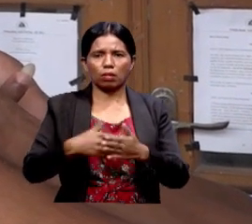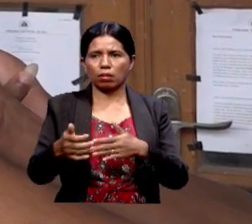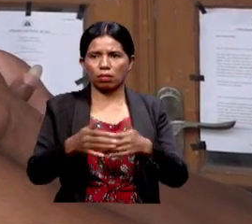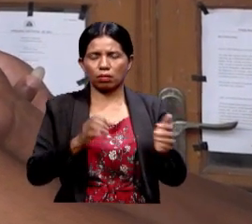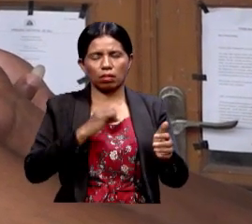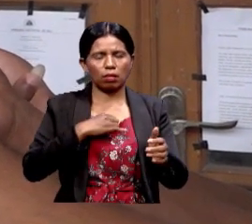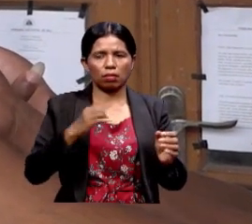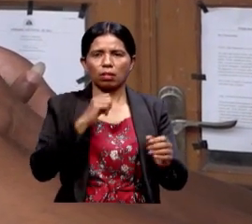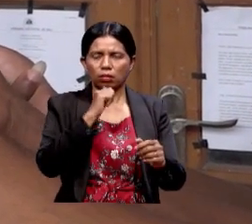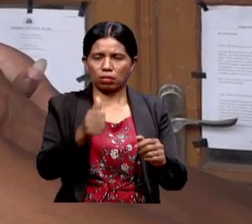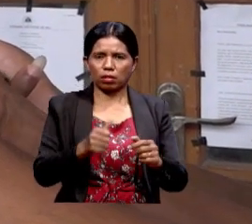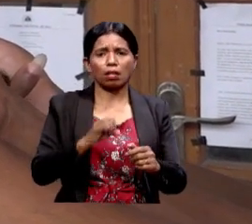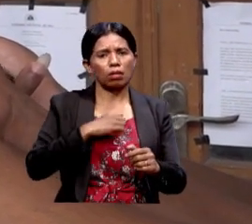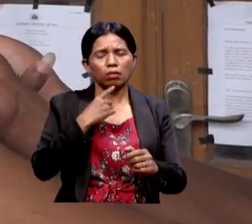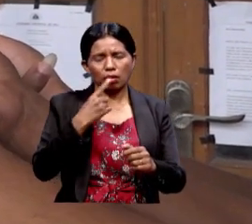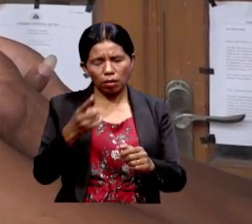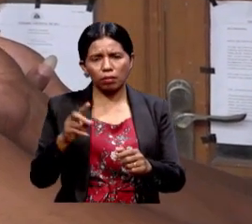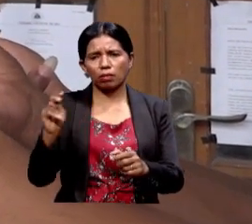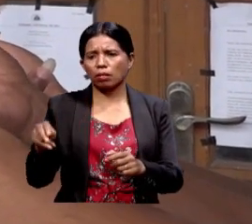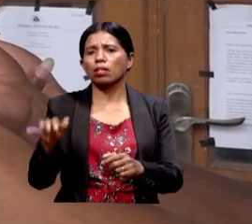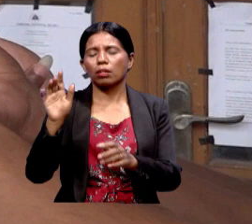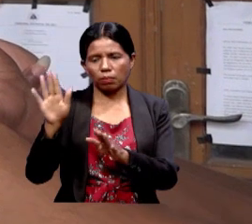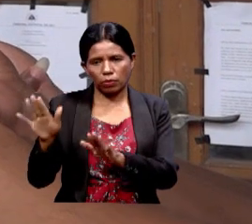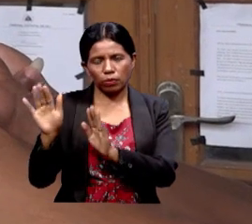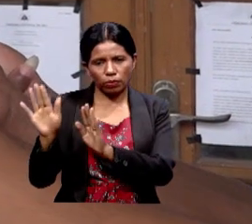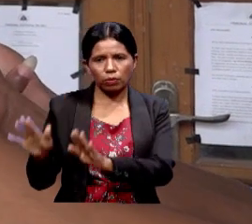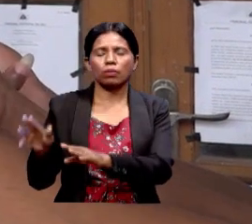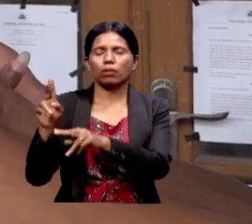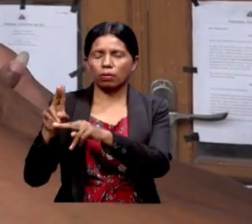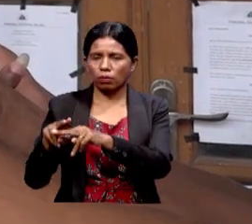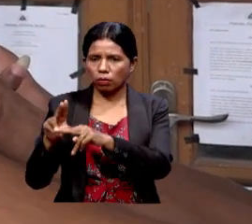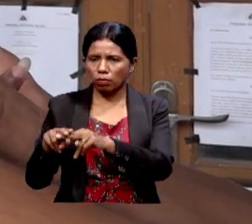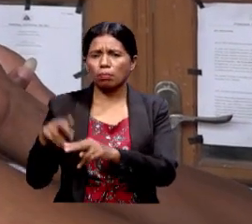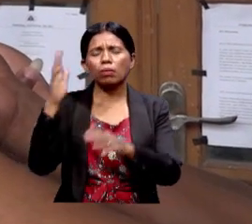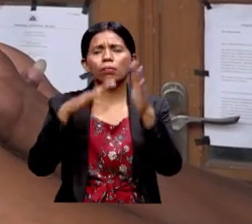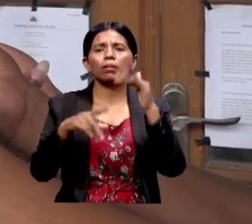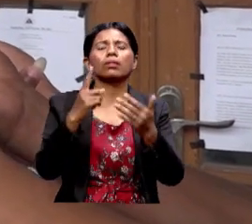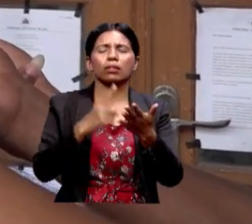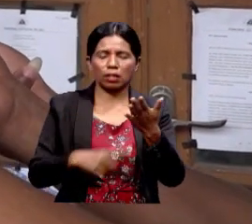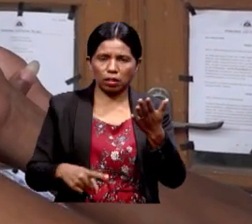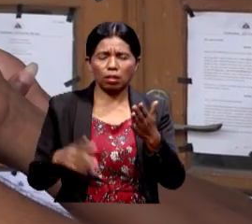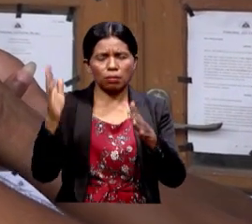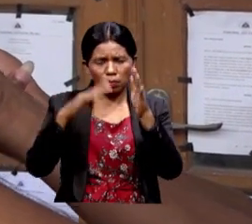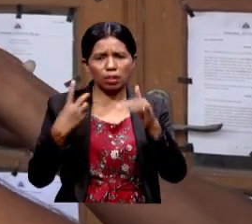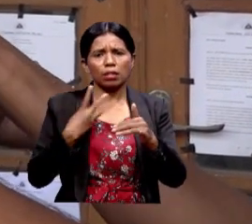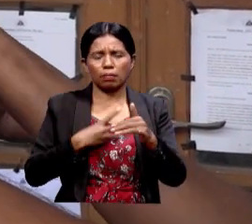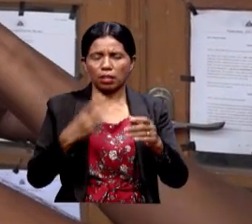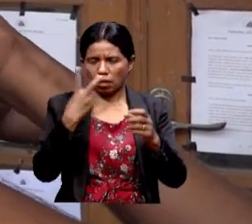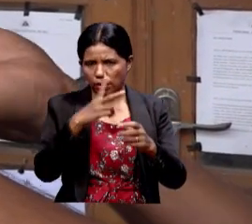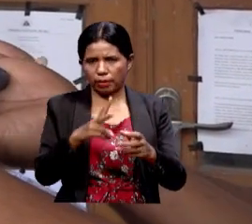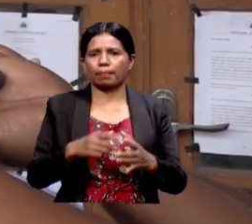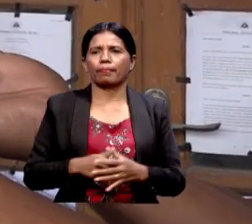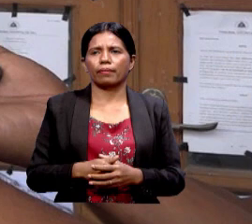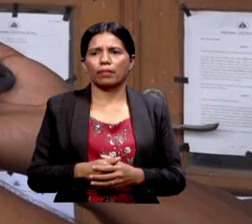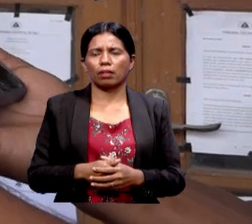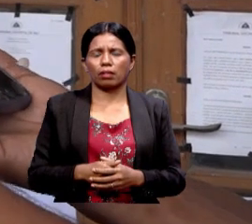sim nema hau dia mbadi hau dia la itu bo tur dia di pus hau problema saida problema itu bela resolve entau